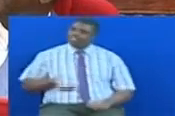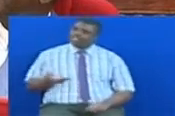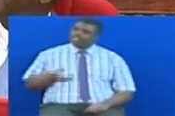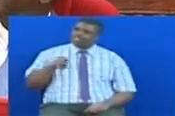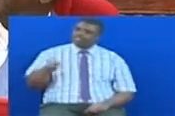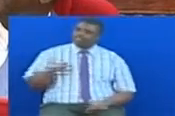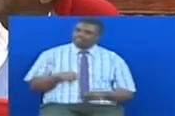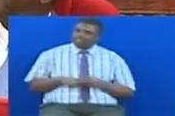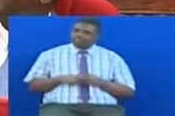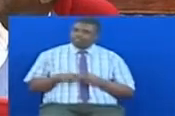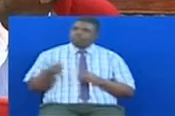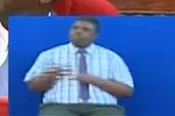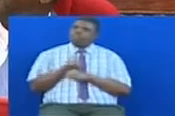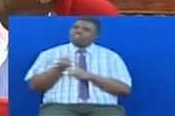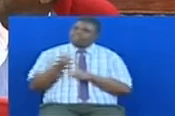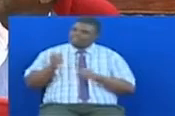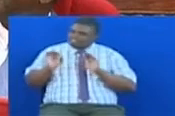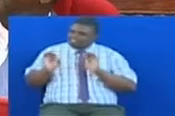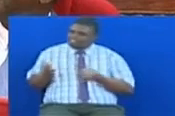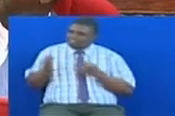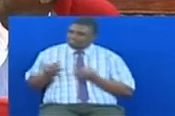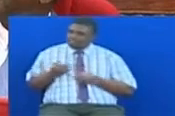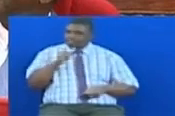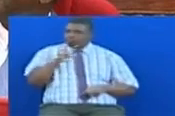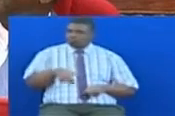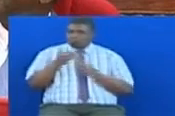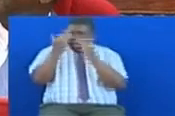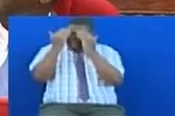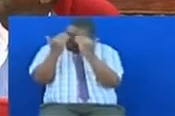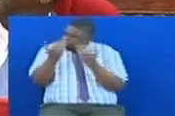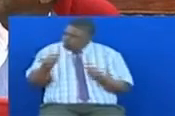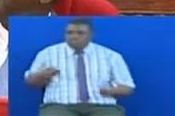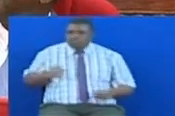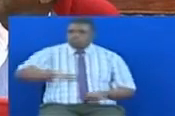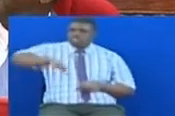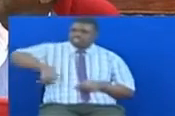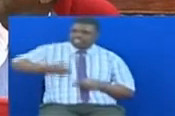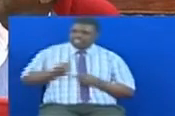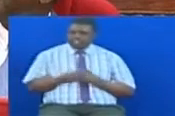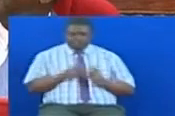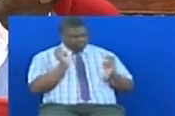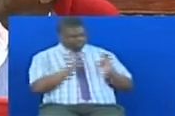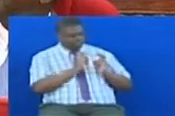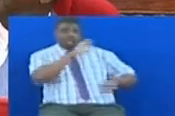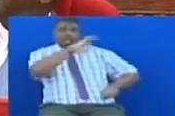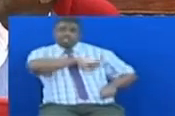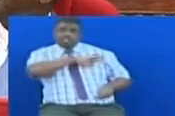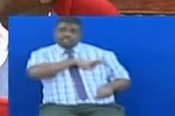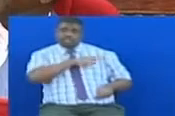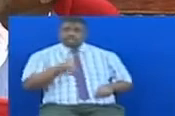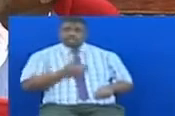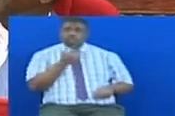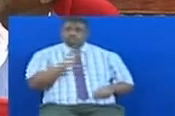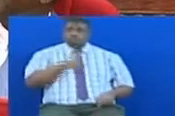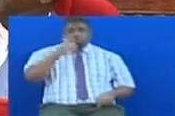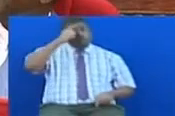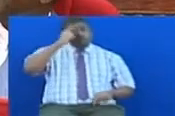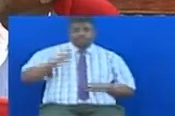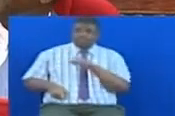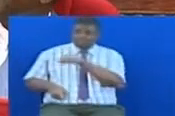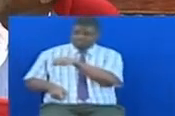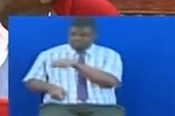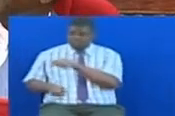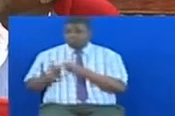lakini tutafanya namna gani? Mtu hajui wizi, na faili la ajira linataka uwe mwaminifu,